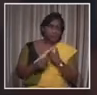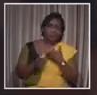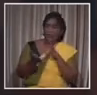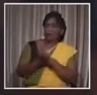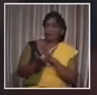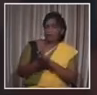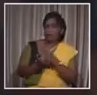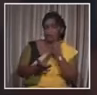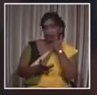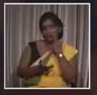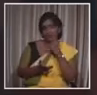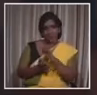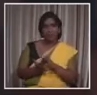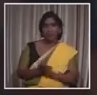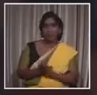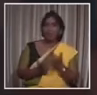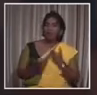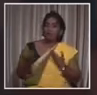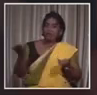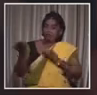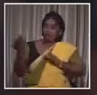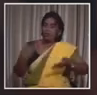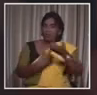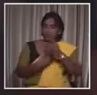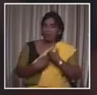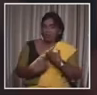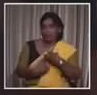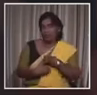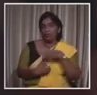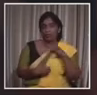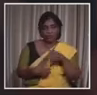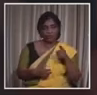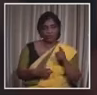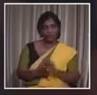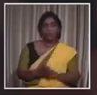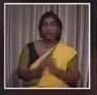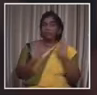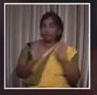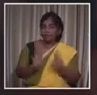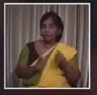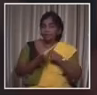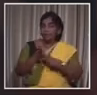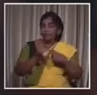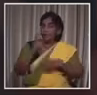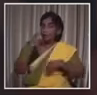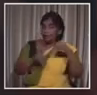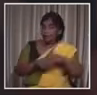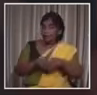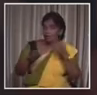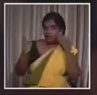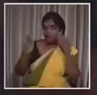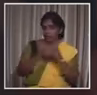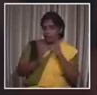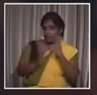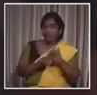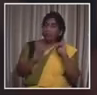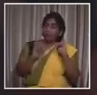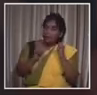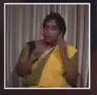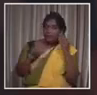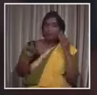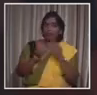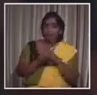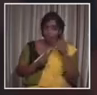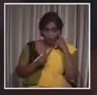වෙනවා කනගාටු වෙනවා මොකද අපි සියලු දෙනාටම ඒ සංවේදී කාරණයක් හැබැයි ඒ දේශපාලනීකරණය නොකළ යුතුයි යම් කිසි කාරණයක්